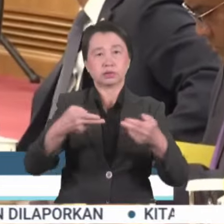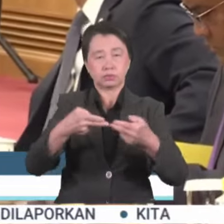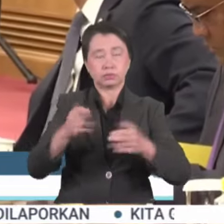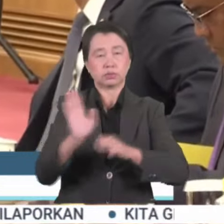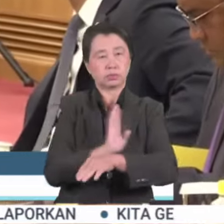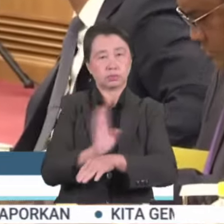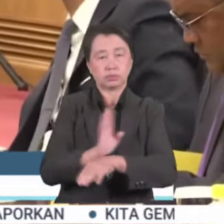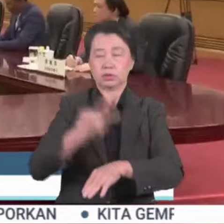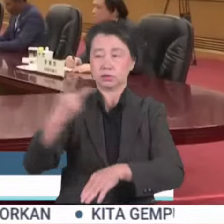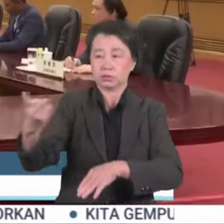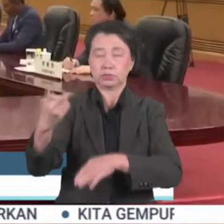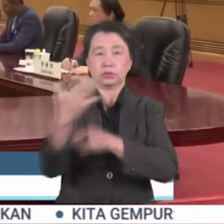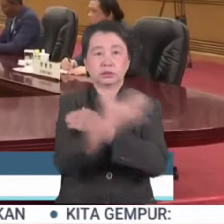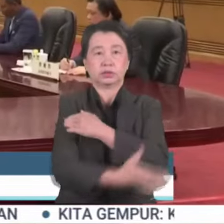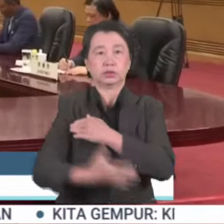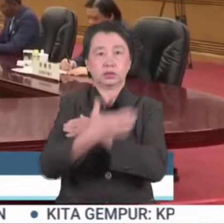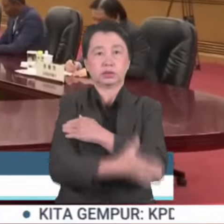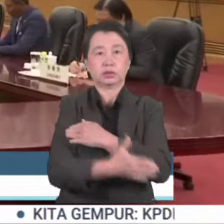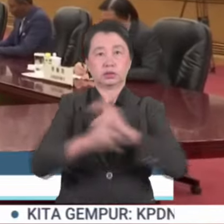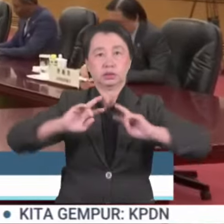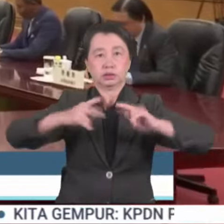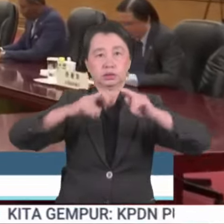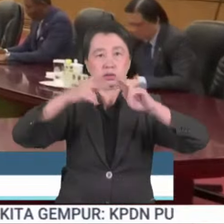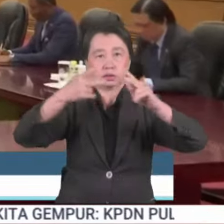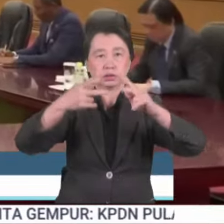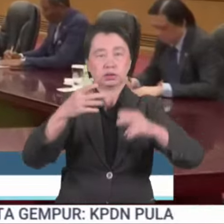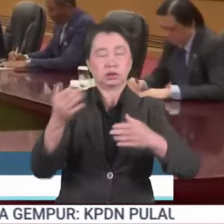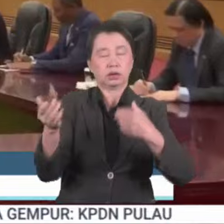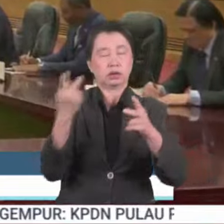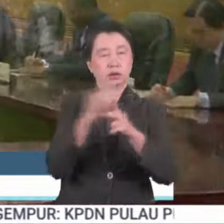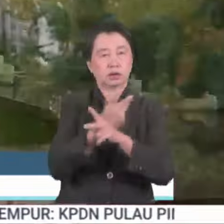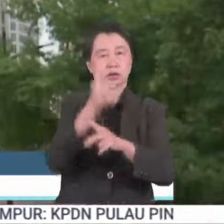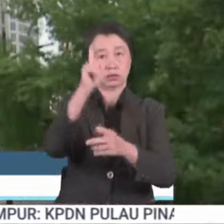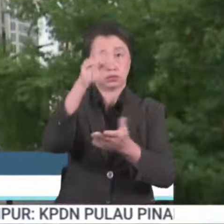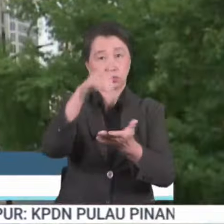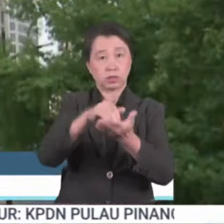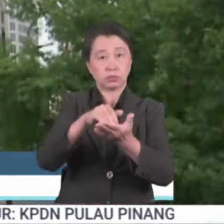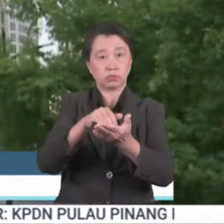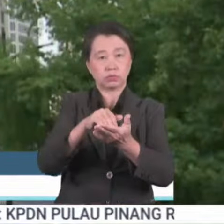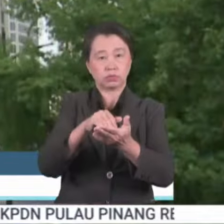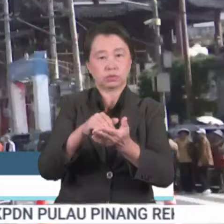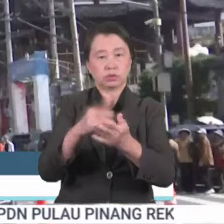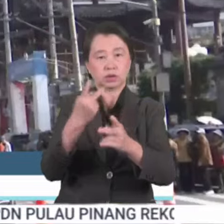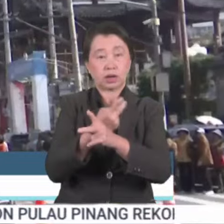perdagangan antara kedua-dua negara yang meningkat hampir 1,000 kali ganda.